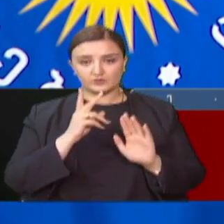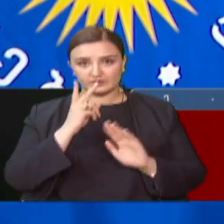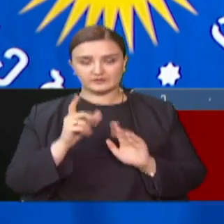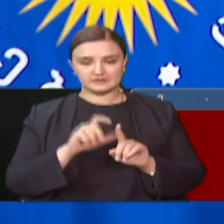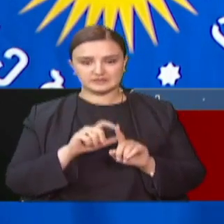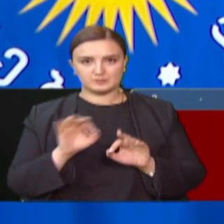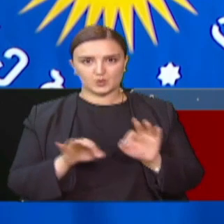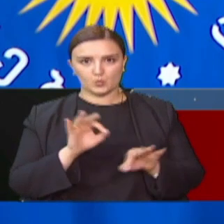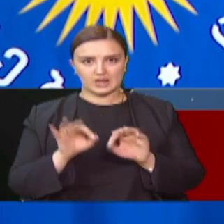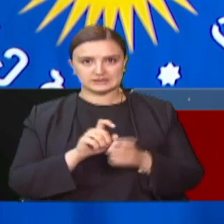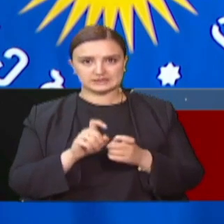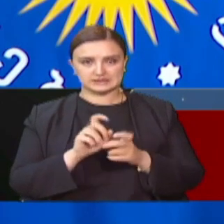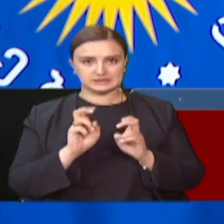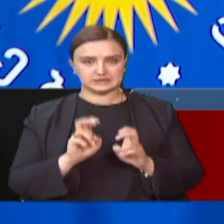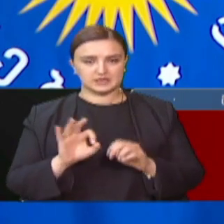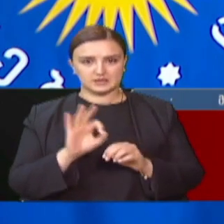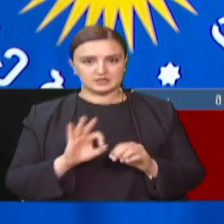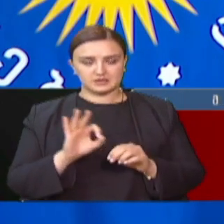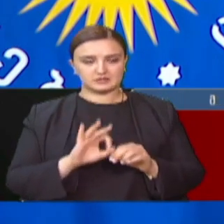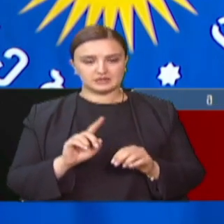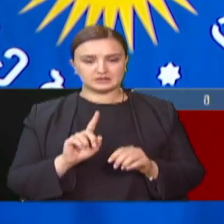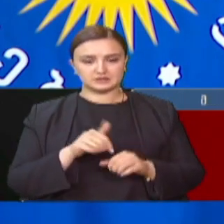და რაღაცა მანიპულაციის ელემენტებს და